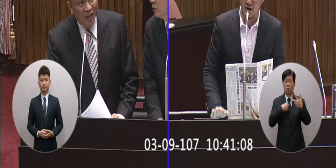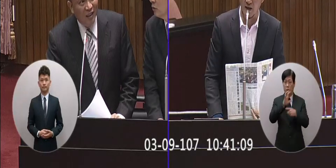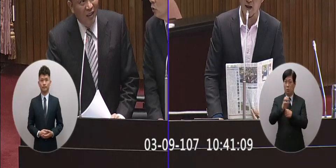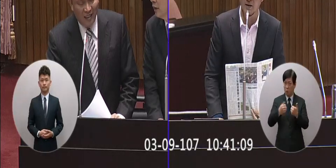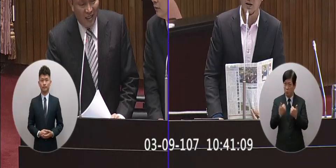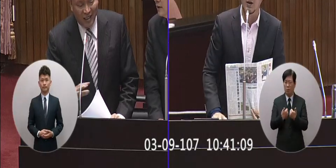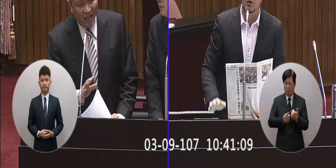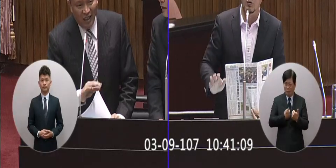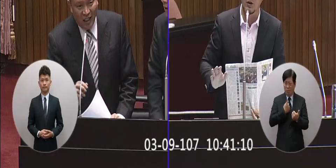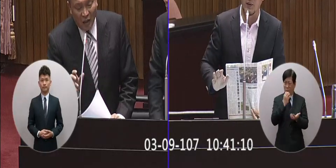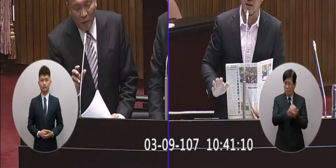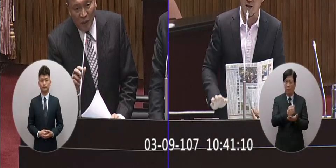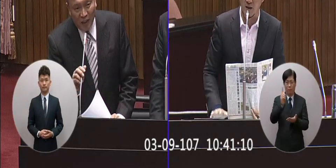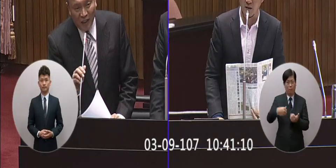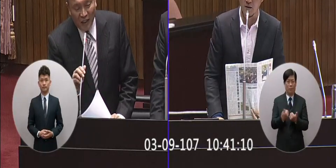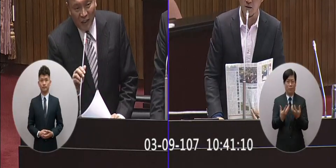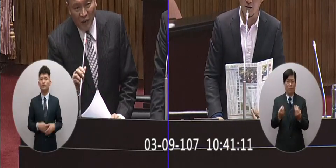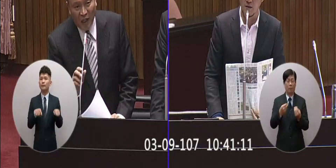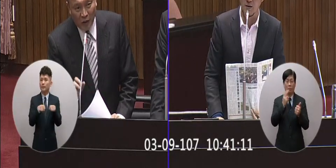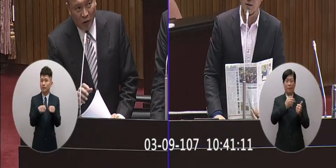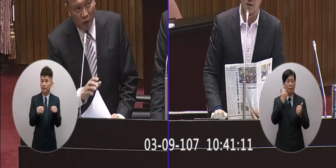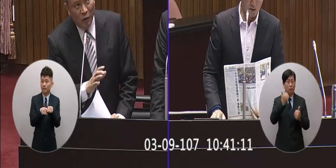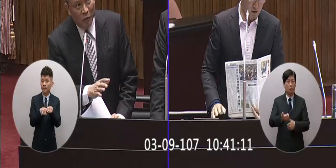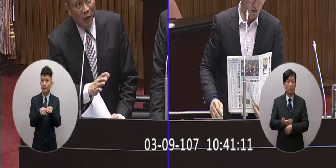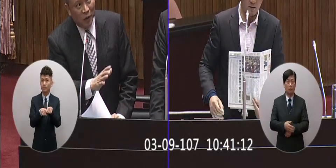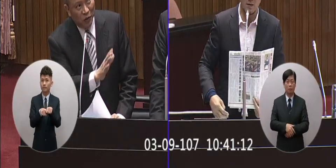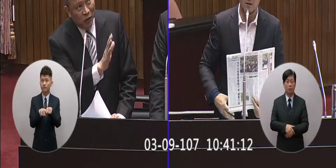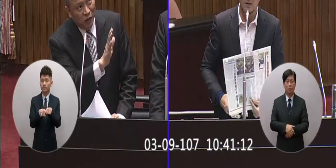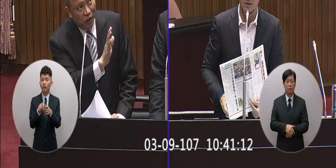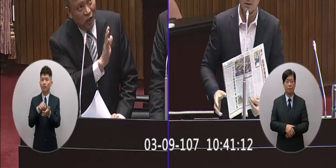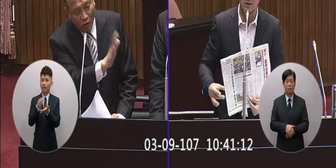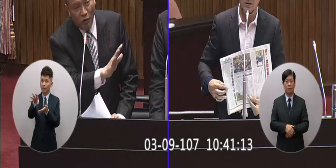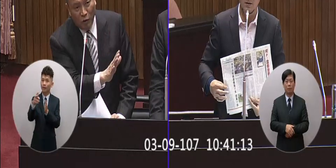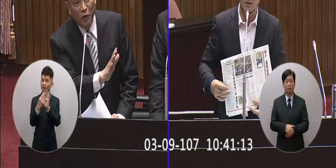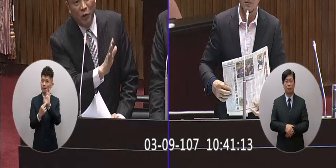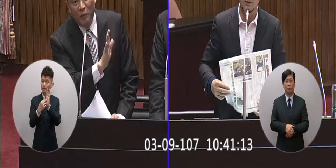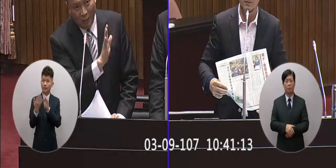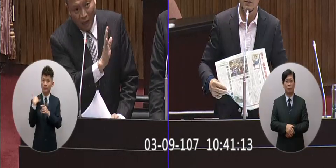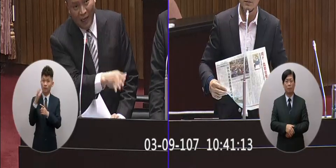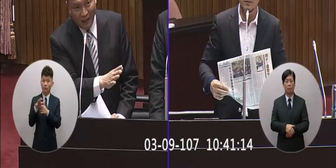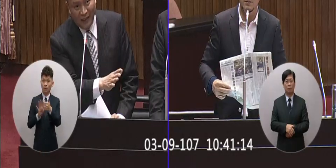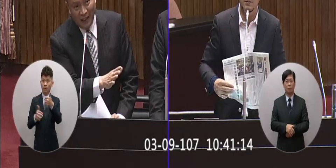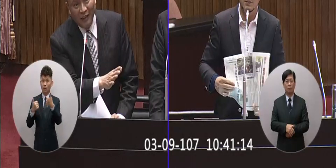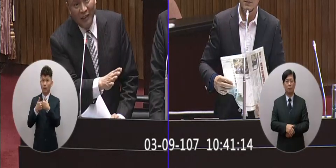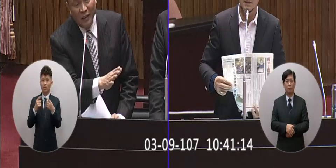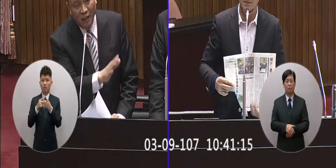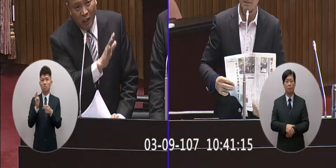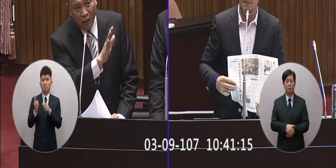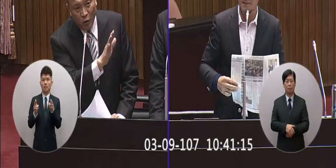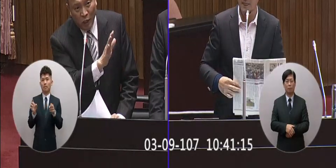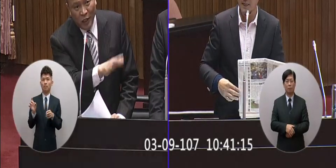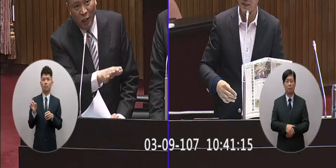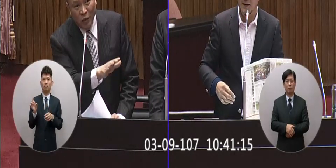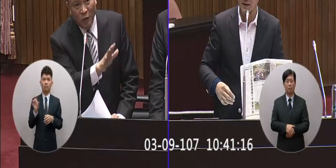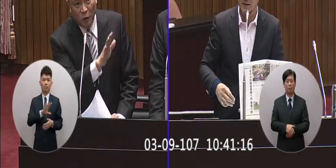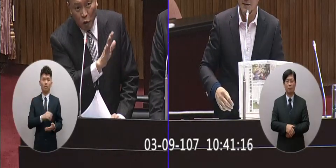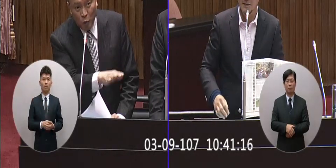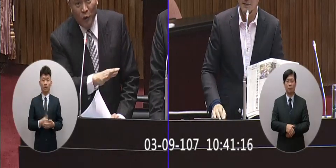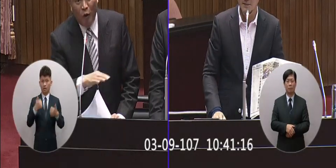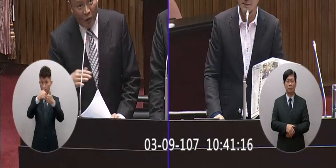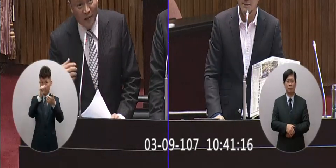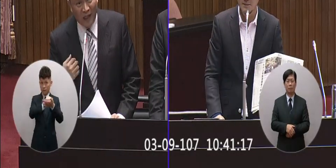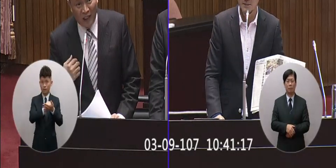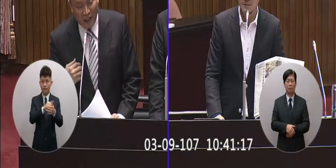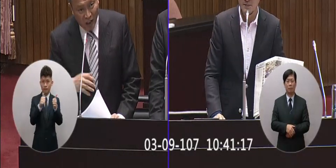委会就是请假。农委派上去， 一般甲刘委员报告就讲，以往农委会拢无人派人去啦。伊会议记录是